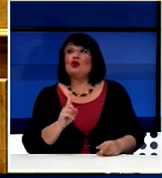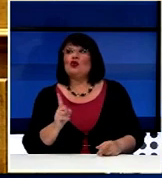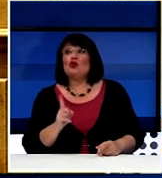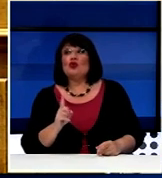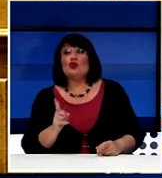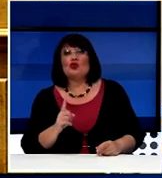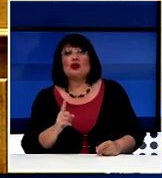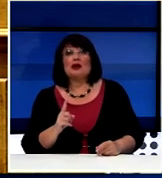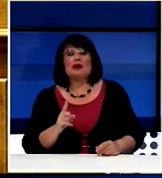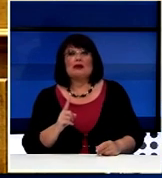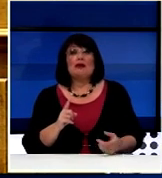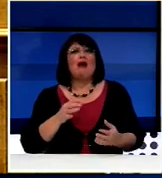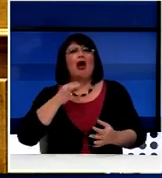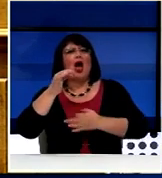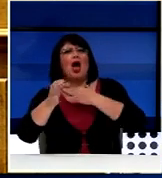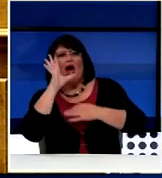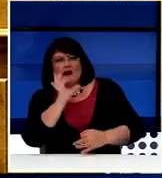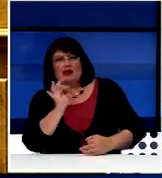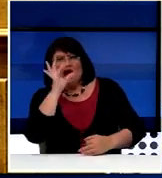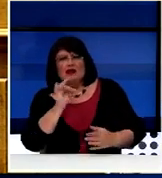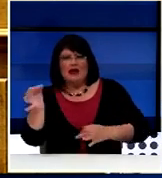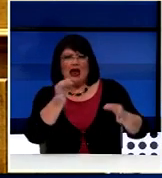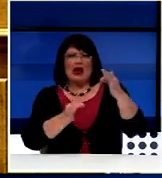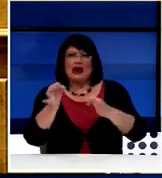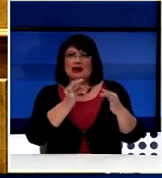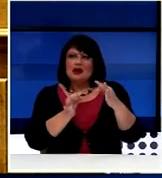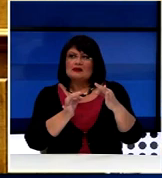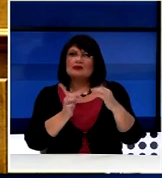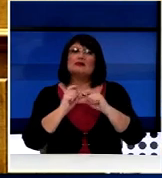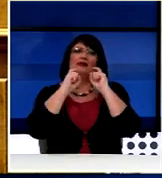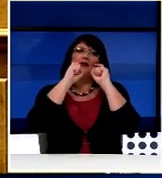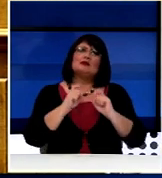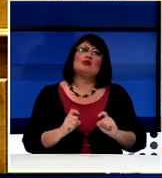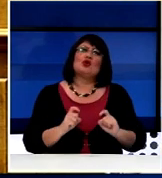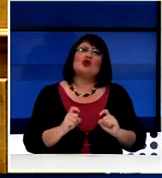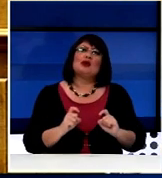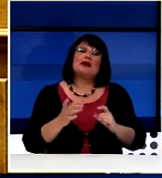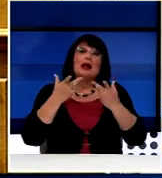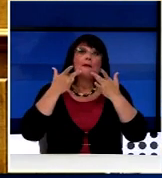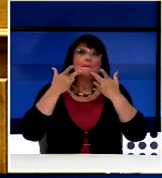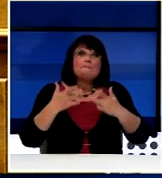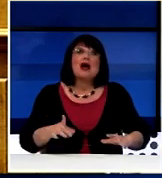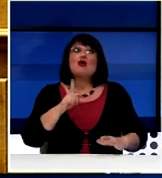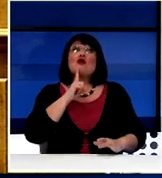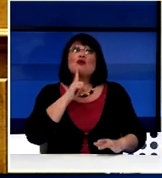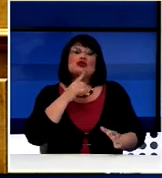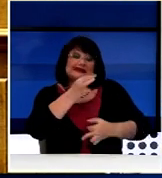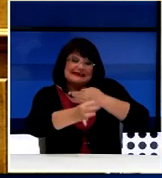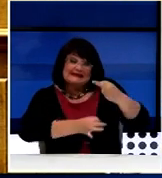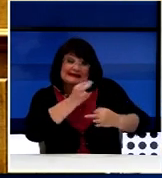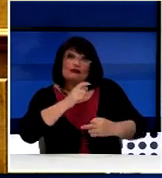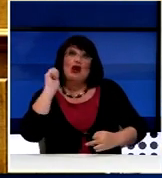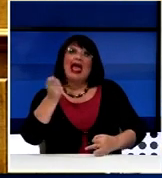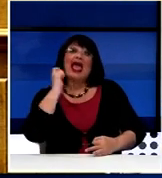ότι όποιον έλεγε την αλήθεια τον αναγκάσατε σε παρέτηση, όπως τον Σύμβουλο Εθνικής Ασφαλείας σας, τον